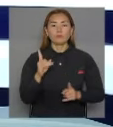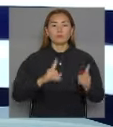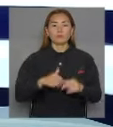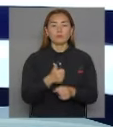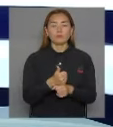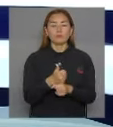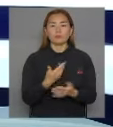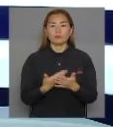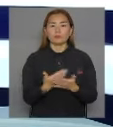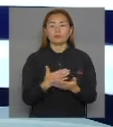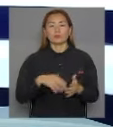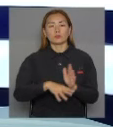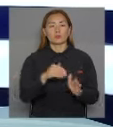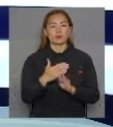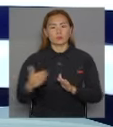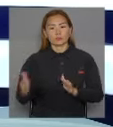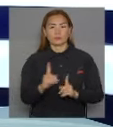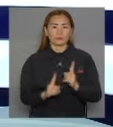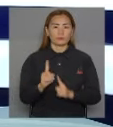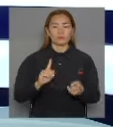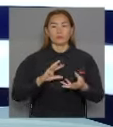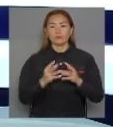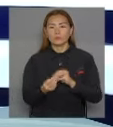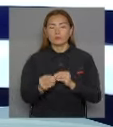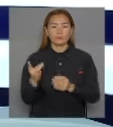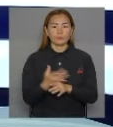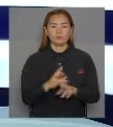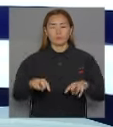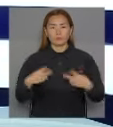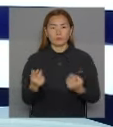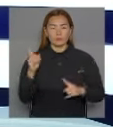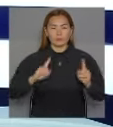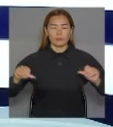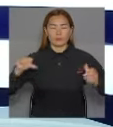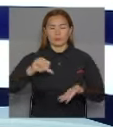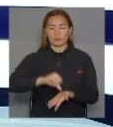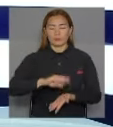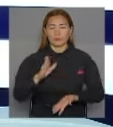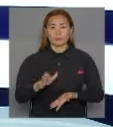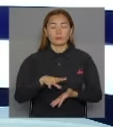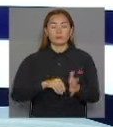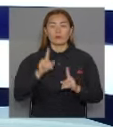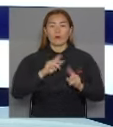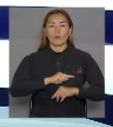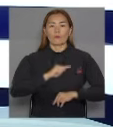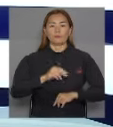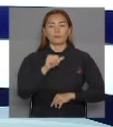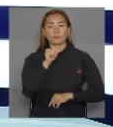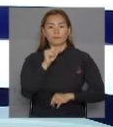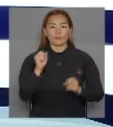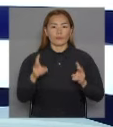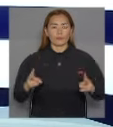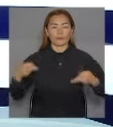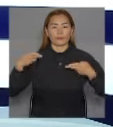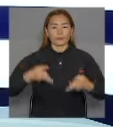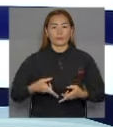басты ерекшелігі оның сайлаудан кейінгі өзгерген құраммен алғаш және кеңейтілген форматта өтуі. Себебі кеңес жұмысына өлкемізге арнайы